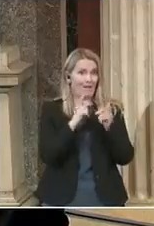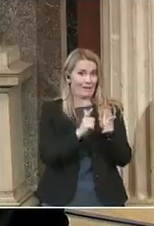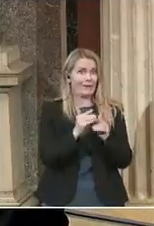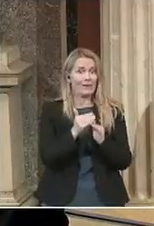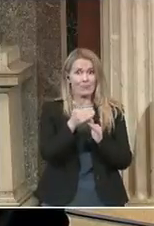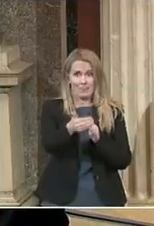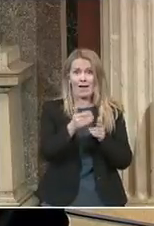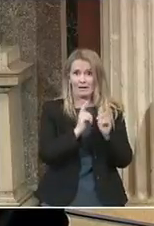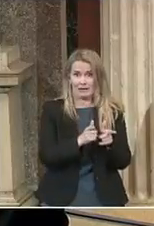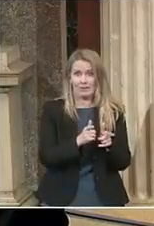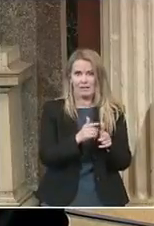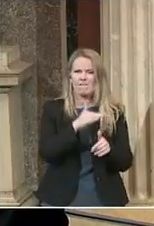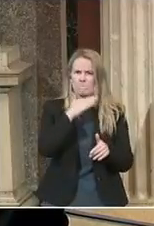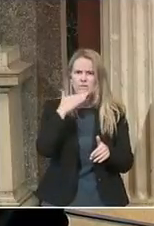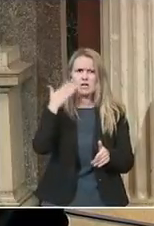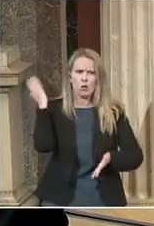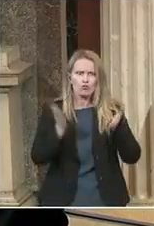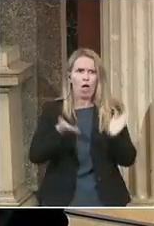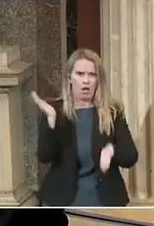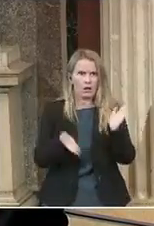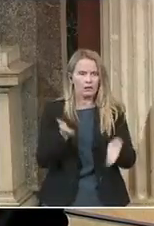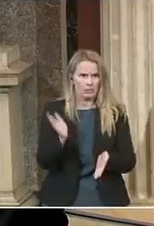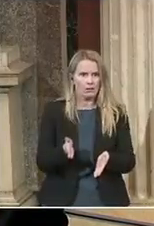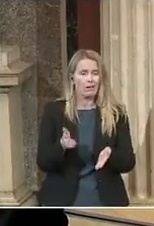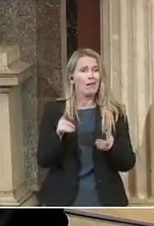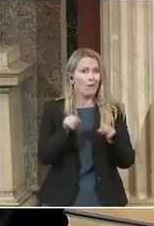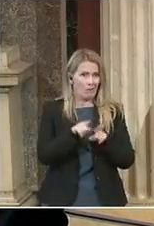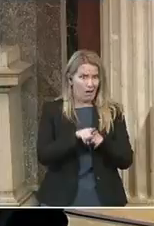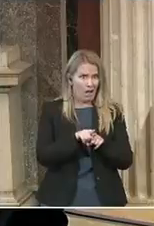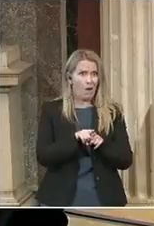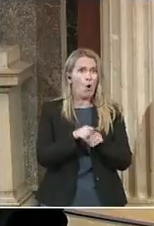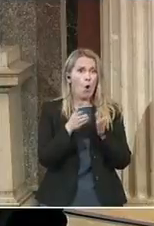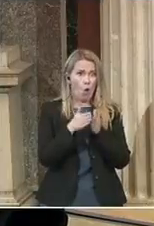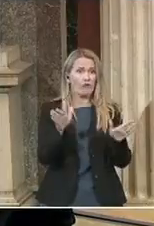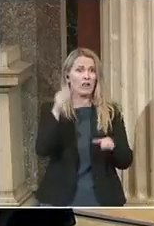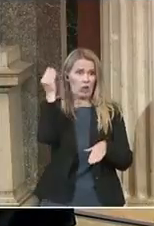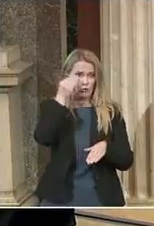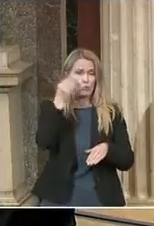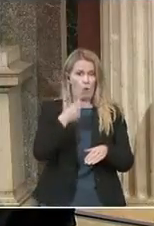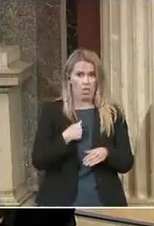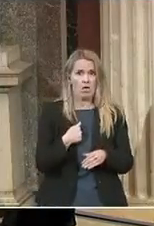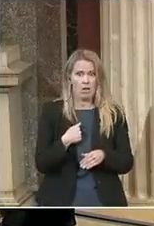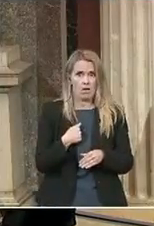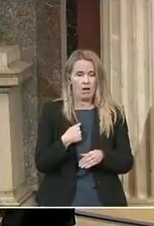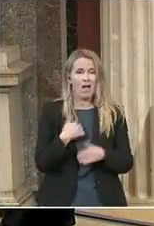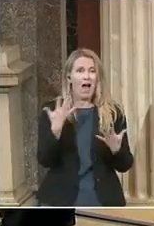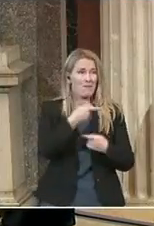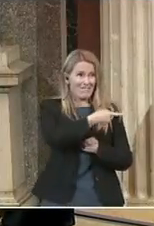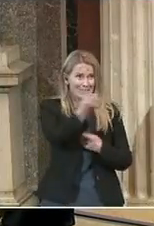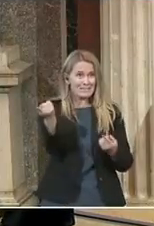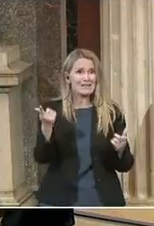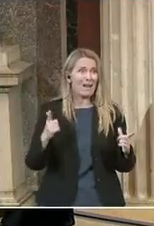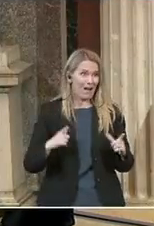es wurde sehr viel geprügelt auch in der öffentlichen Schule aber das was sie erlebt